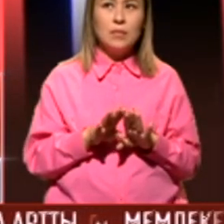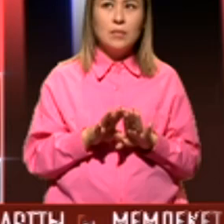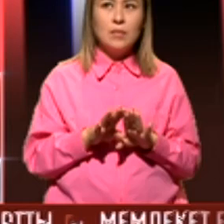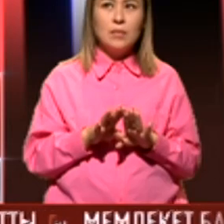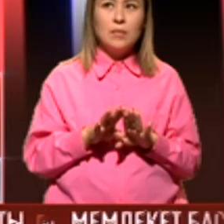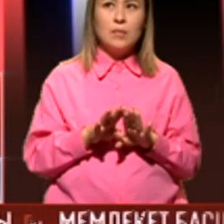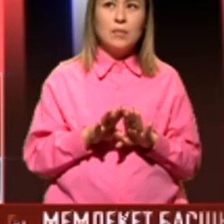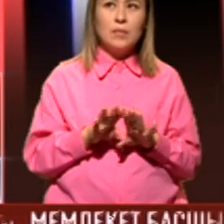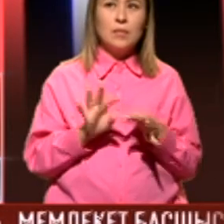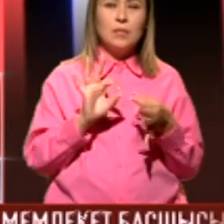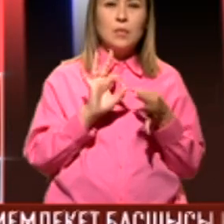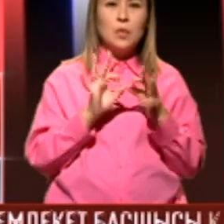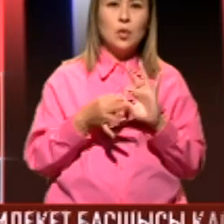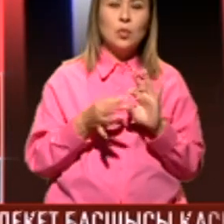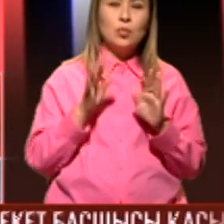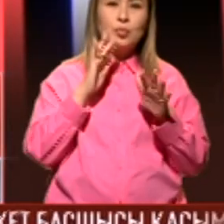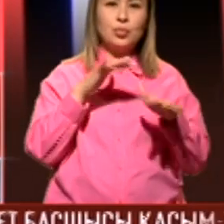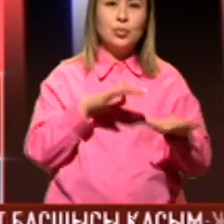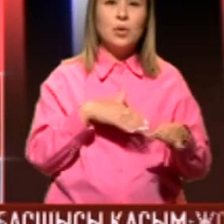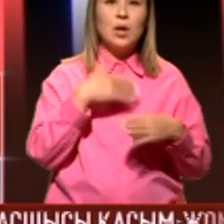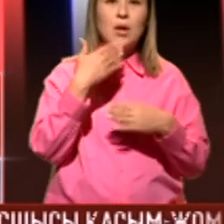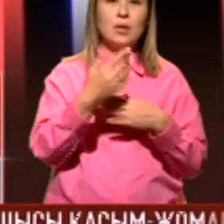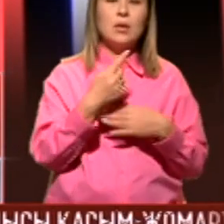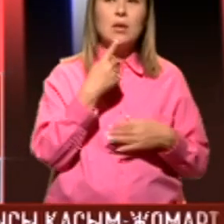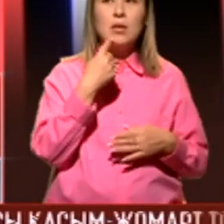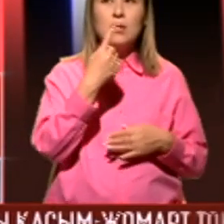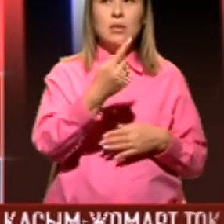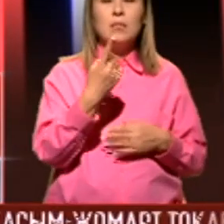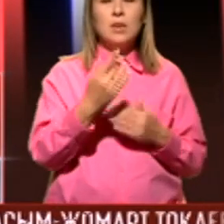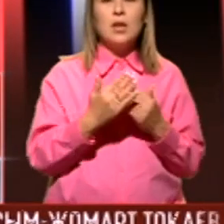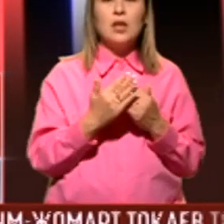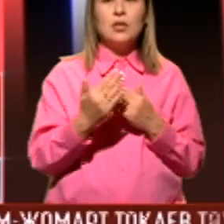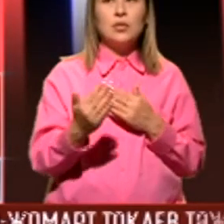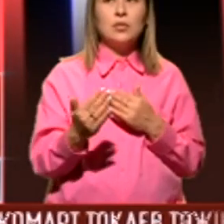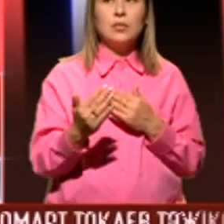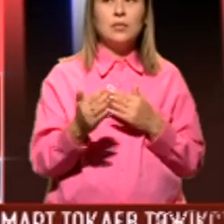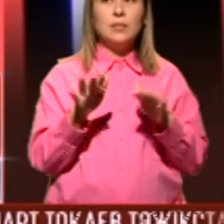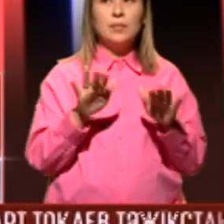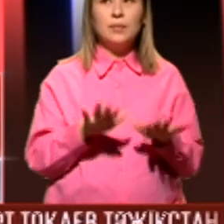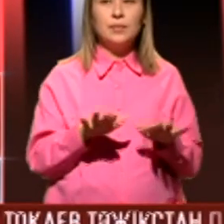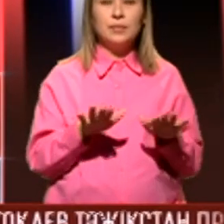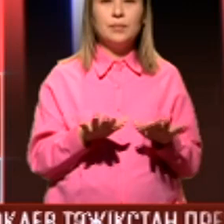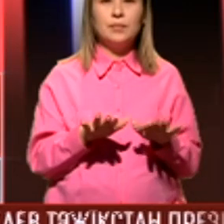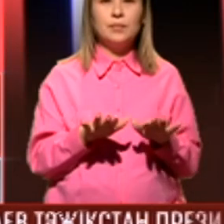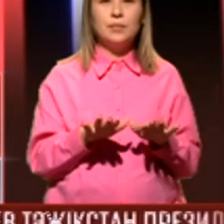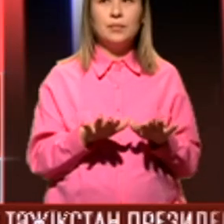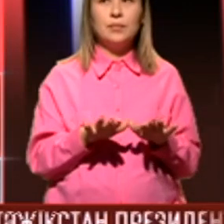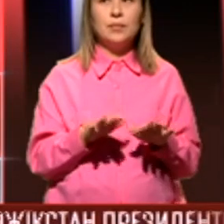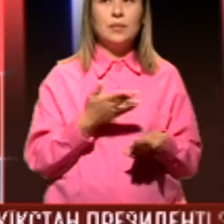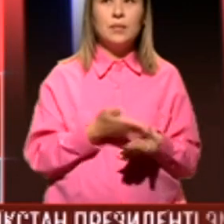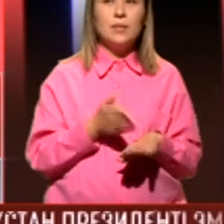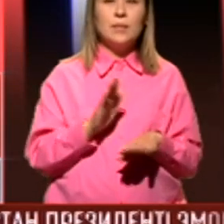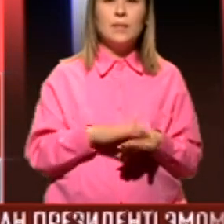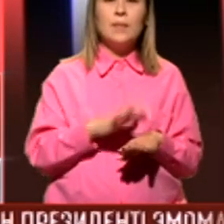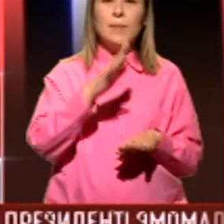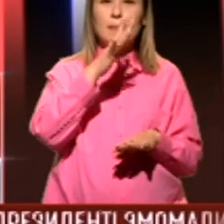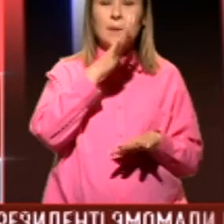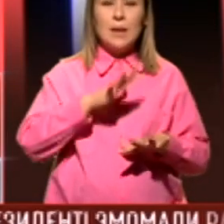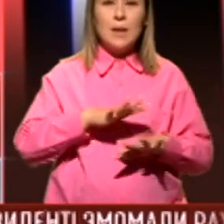тұжырымдамада былай айтылады. Мұхиттардан алыс орналасқан бірдей қашықтықта орналасқан және қиян кеңістікті